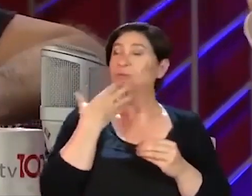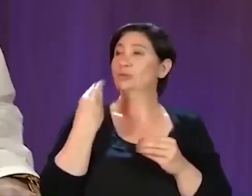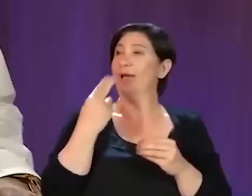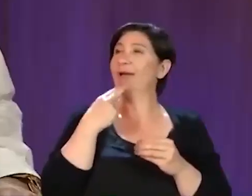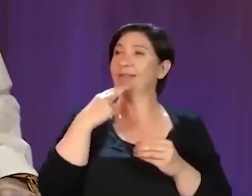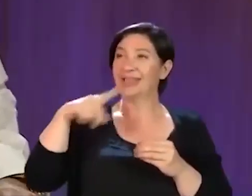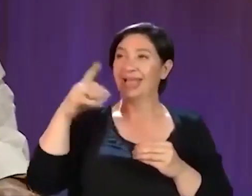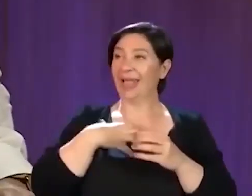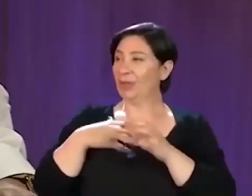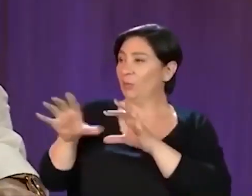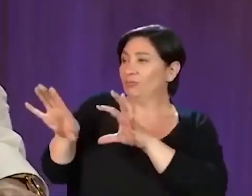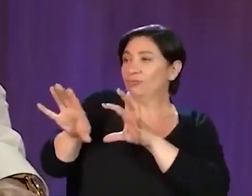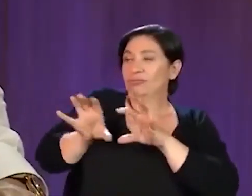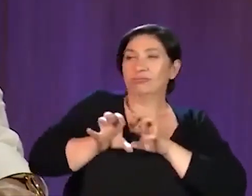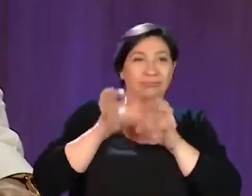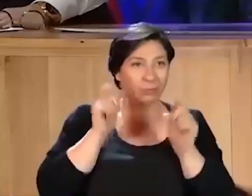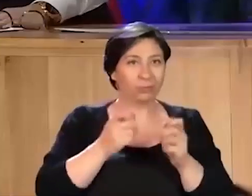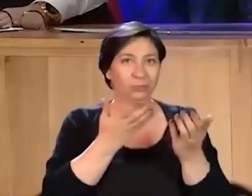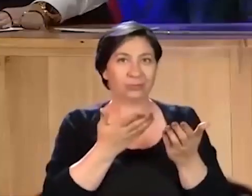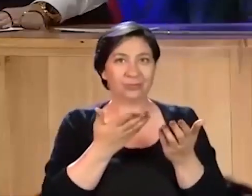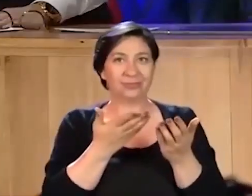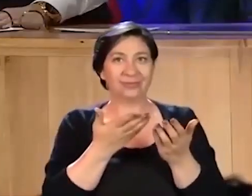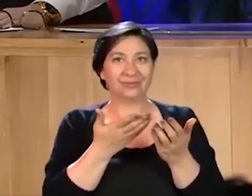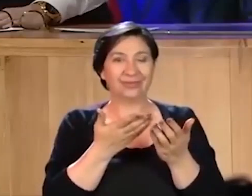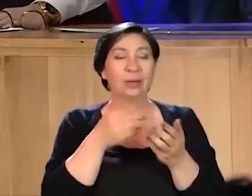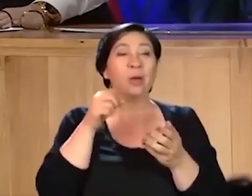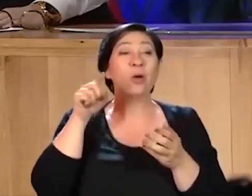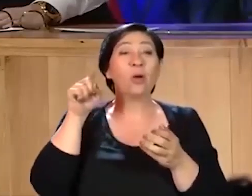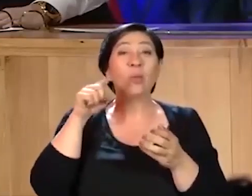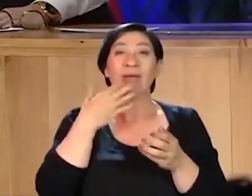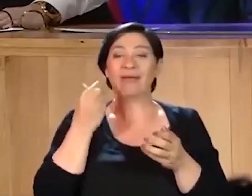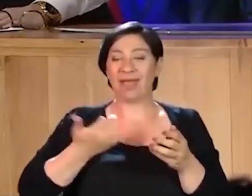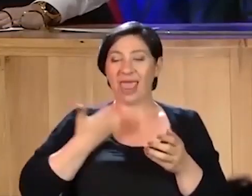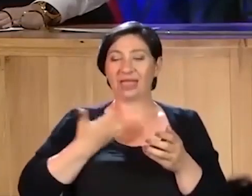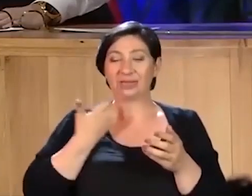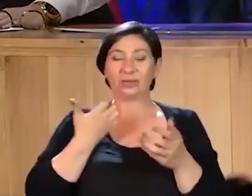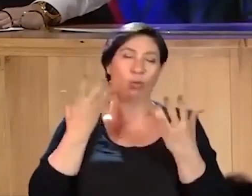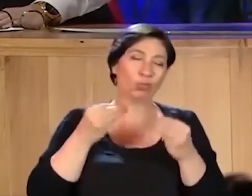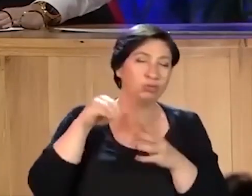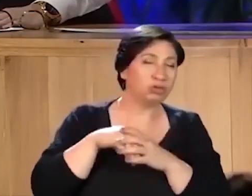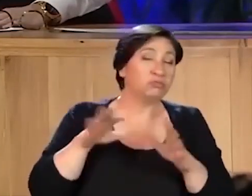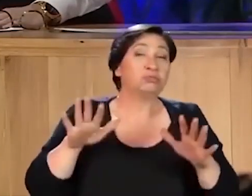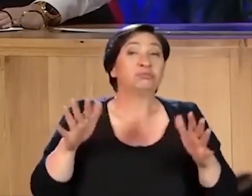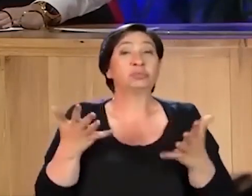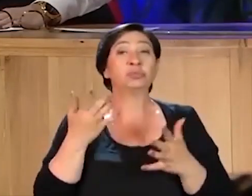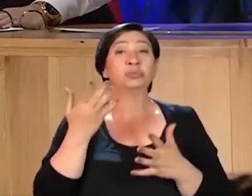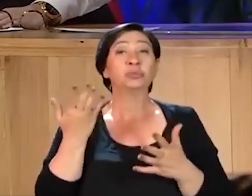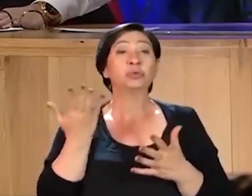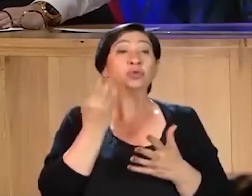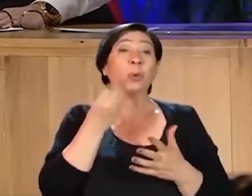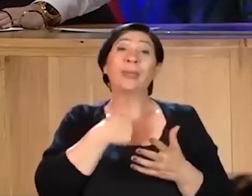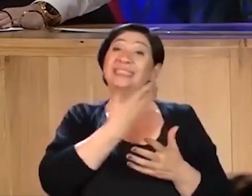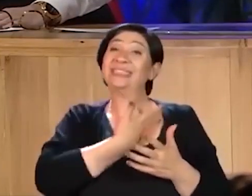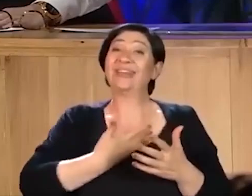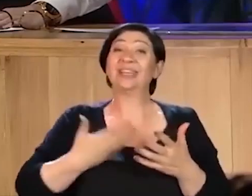güzel hanımı kendine doğru çekiyorsun Yani şöyle bunlardan çok yakışıklı olduğum için ya da çok